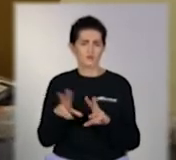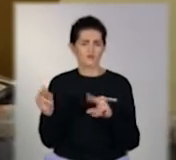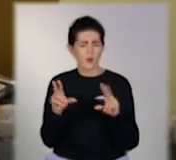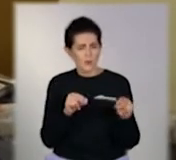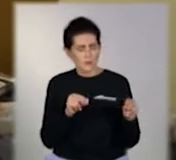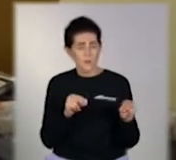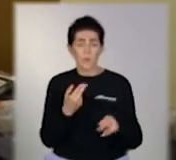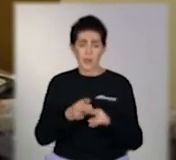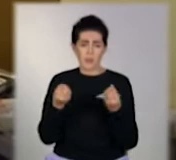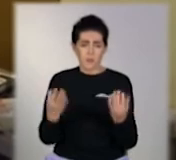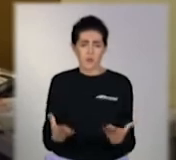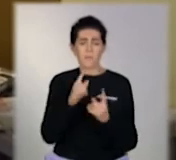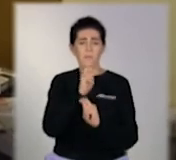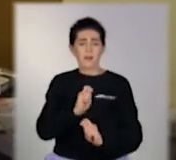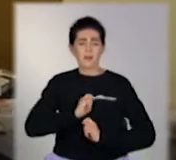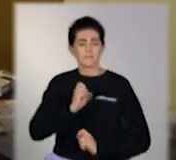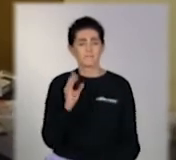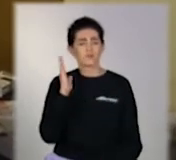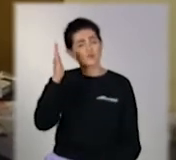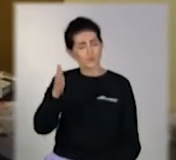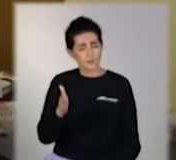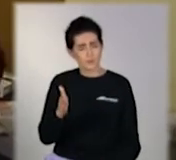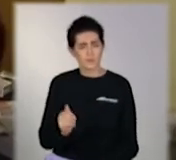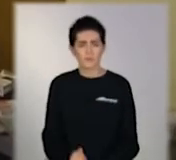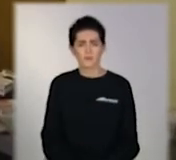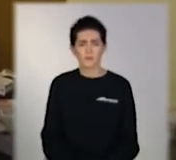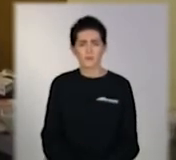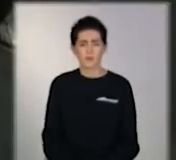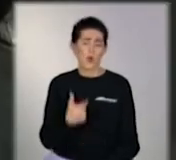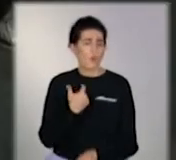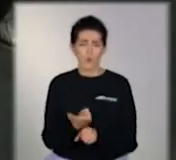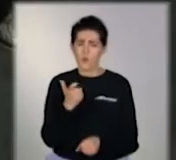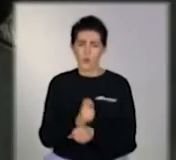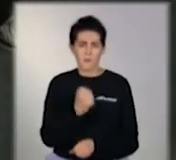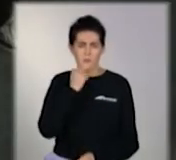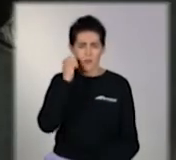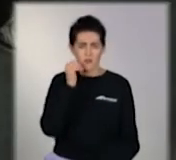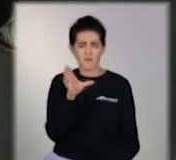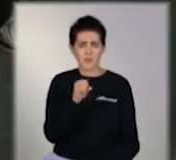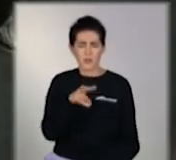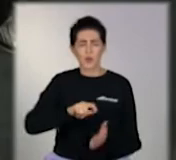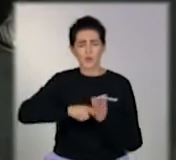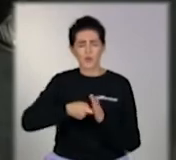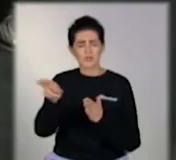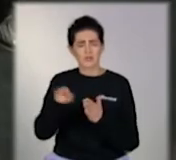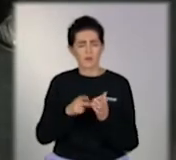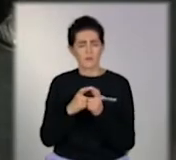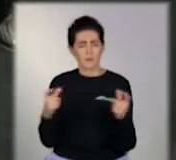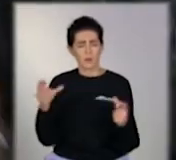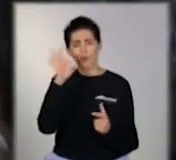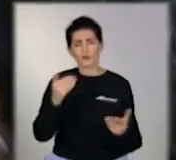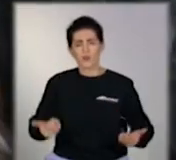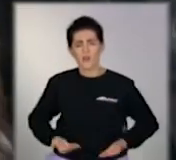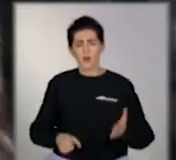это ну, просто подарили будущее, вы знаете. Я так благодарна всім. Ключі та сертифікат на проживання в комунальній